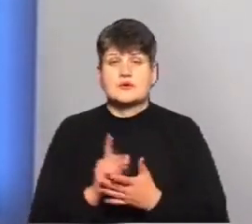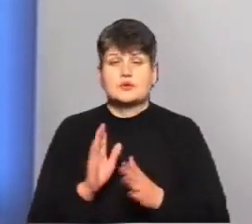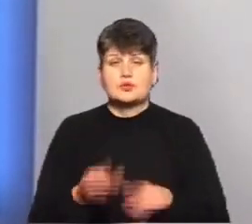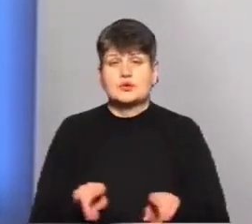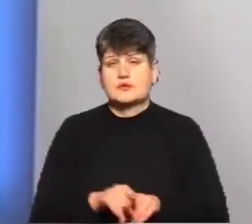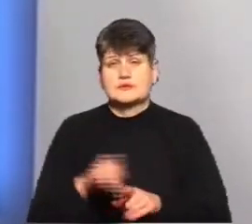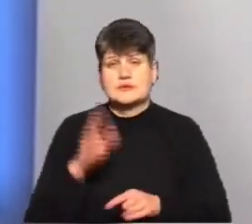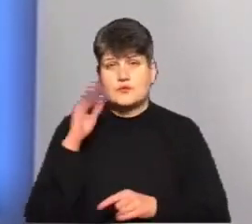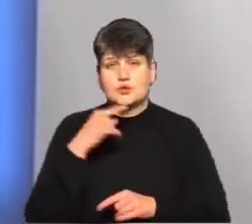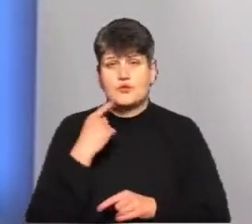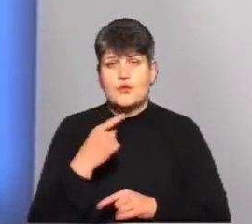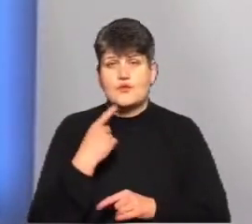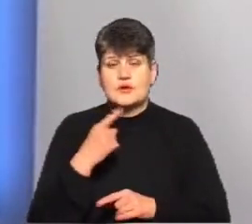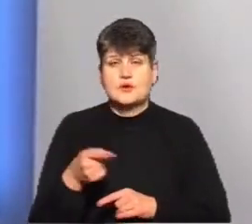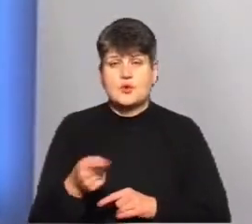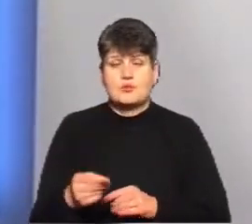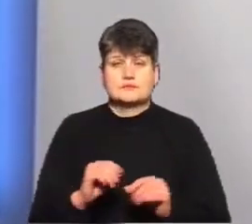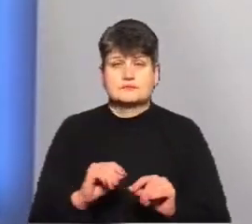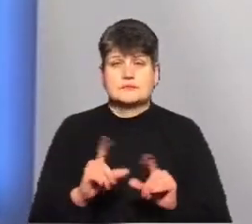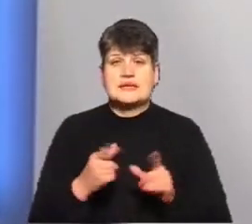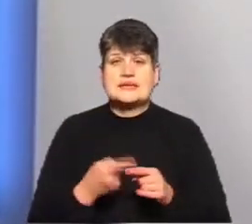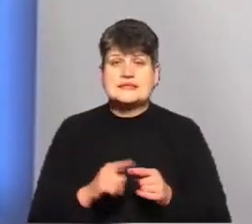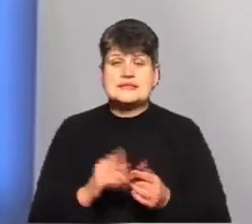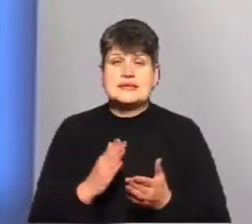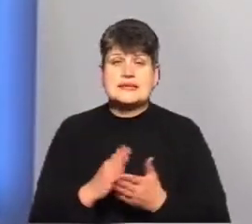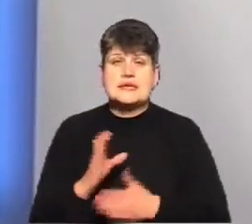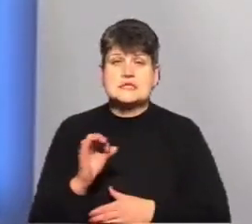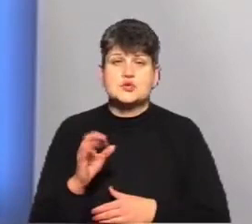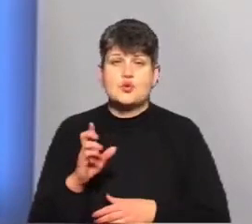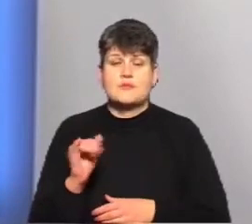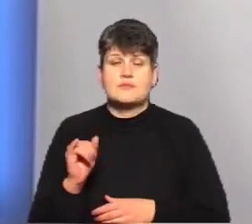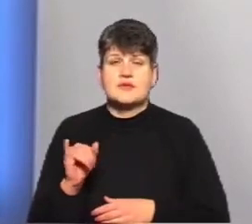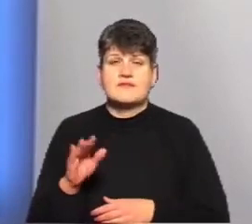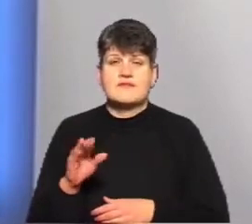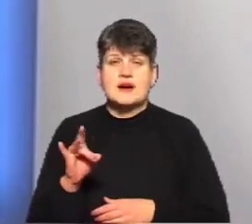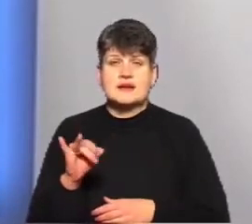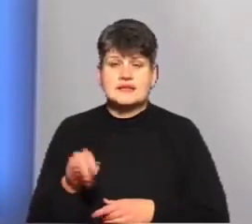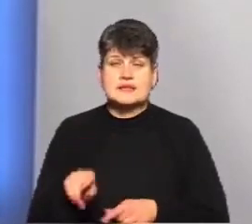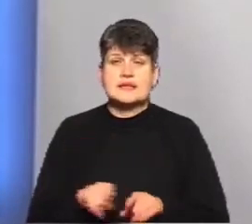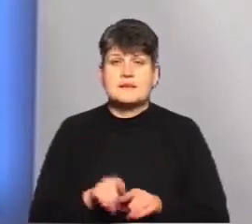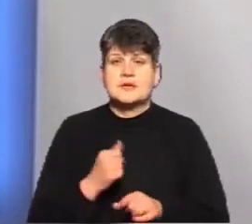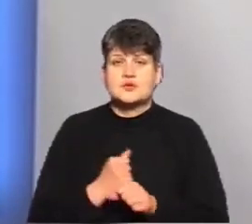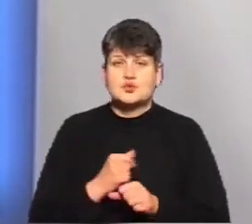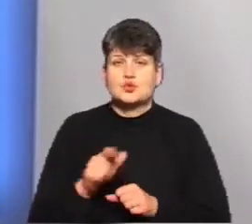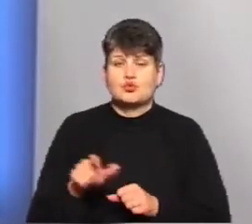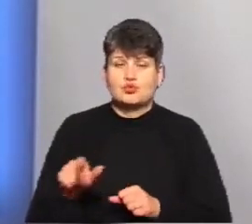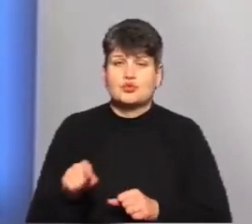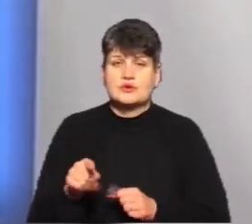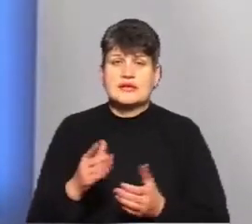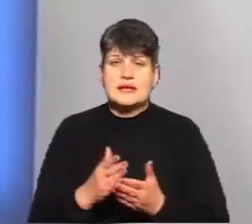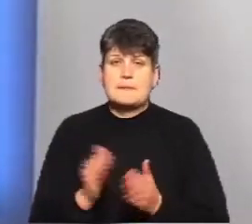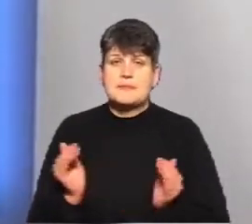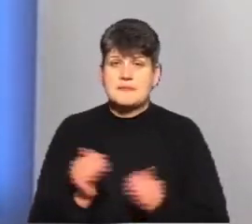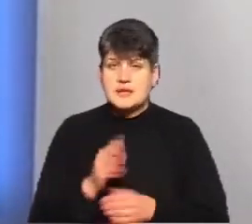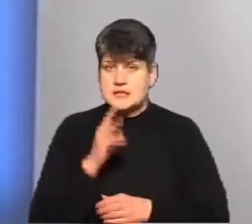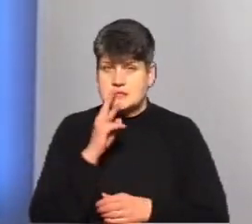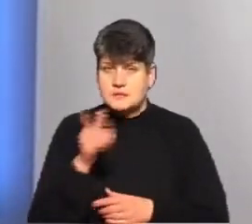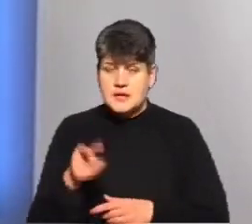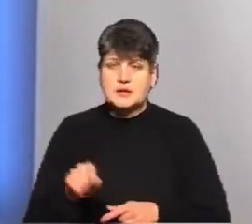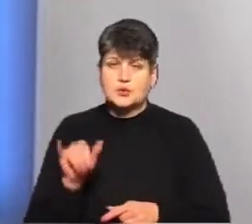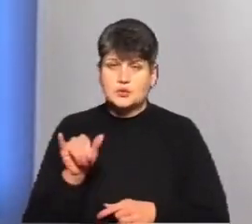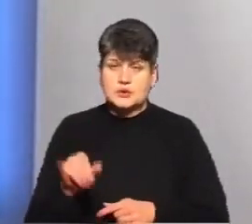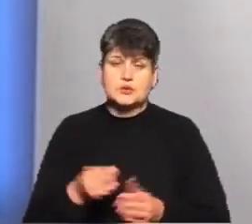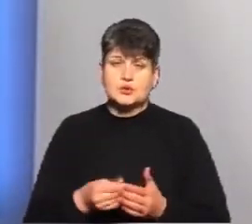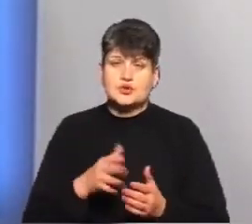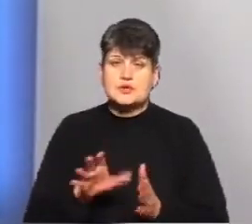Тернопіль піднялася, це є собівартість. Там працюють люди, в них теж є мінімальна заробітна плата, в них теж дорожчує електроенергія,